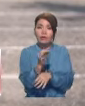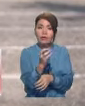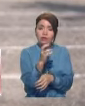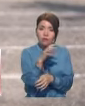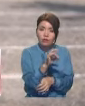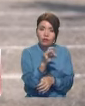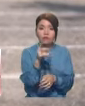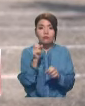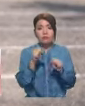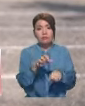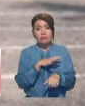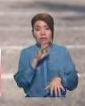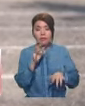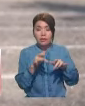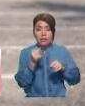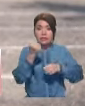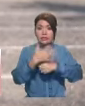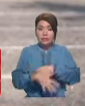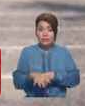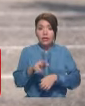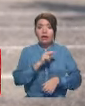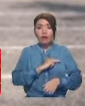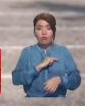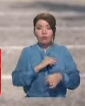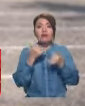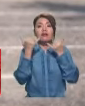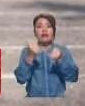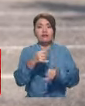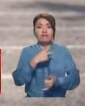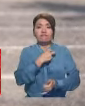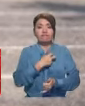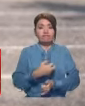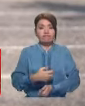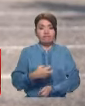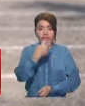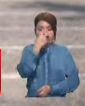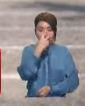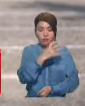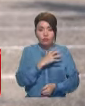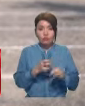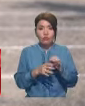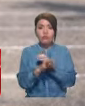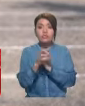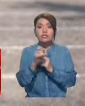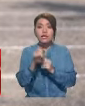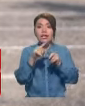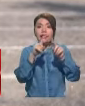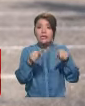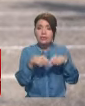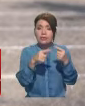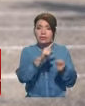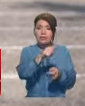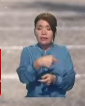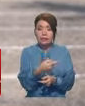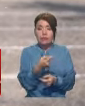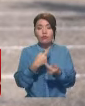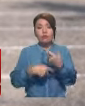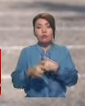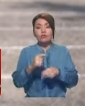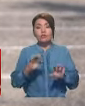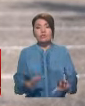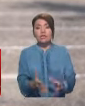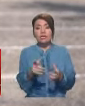Мол, операторы станции работают исключительно ради выгоды. В МВД предлагают внедрить их лицензирование. Возвращаясь к ситуации